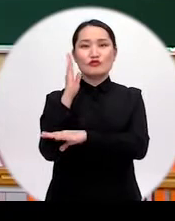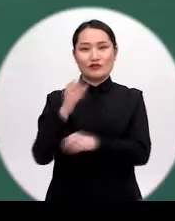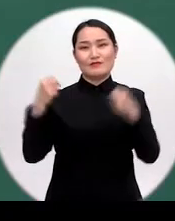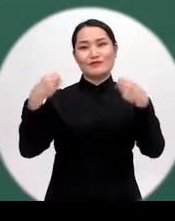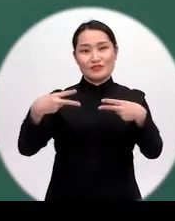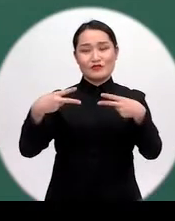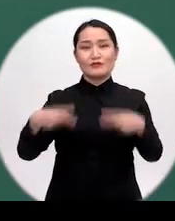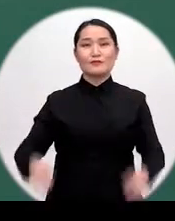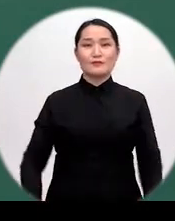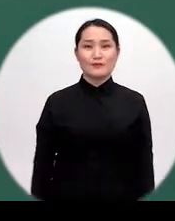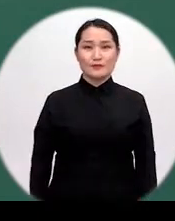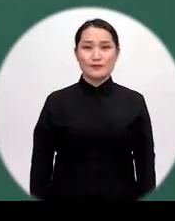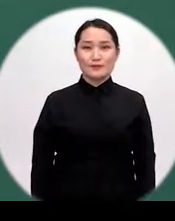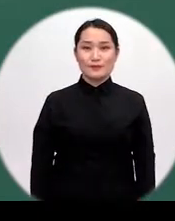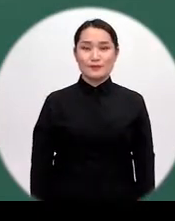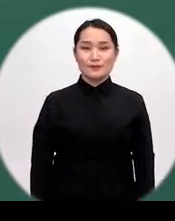нь.